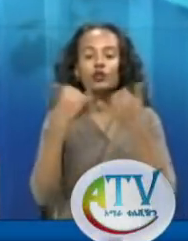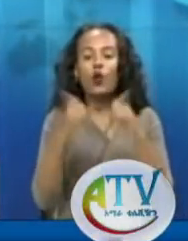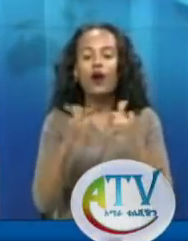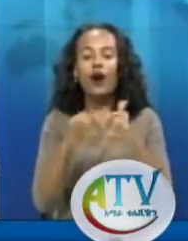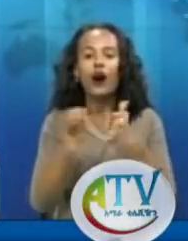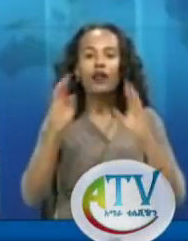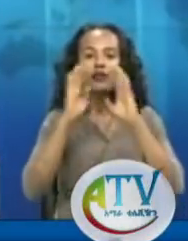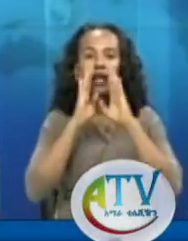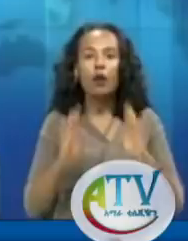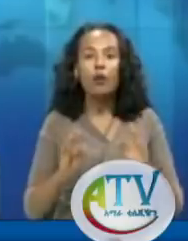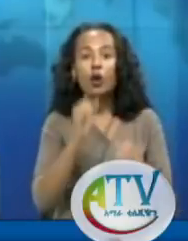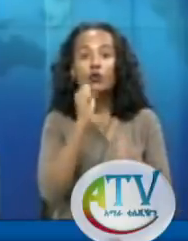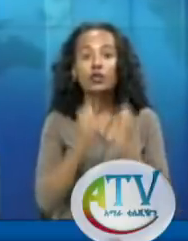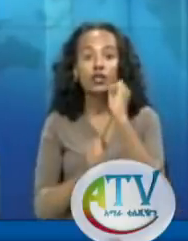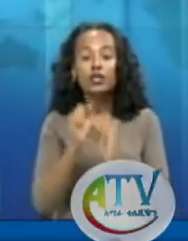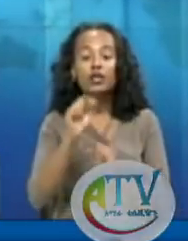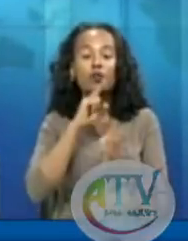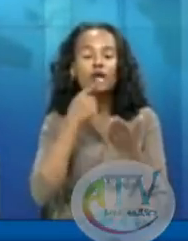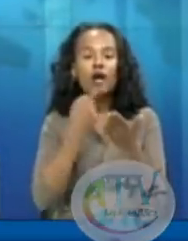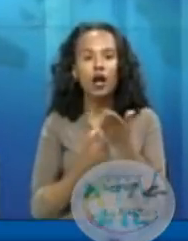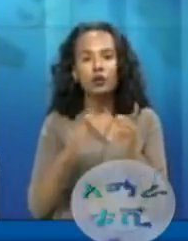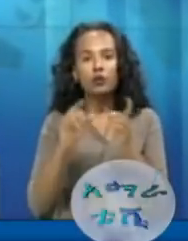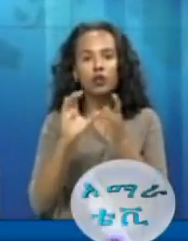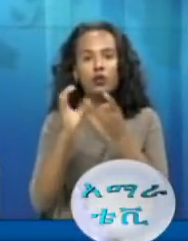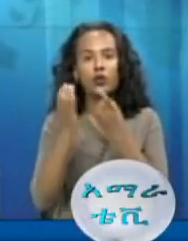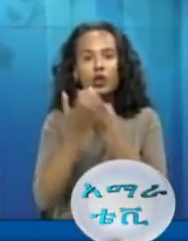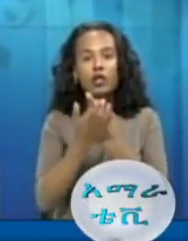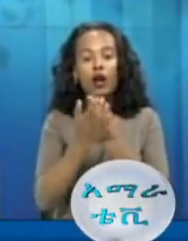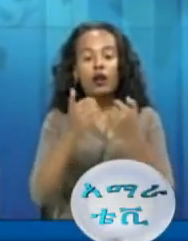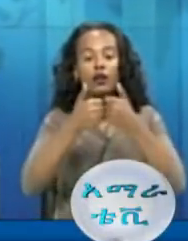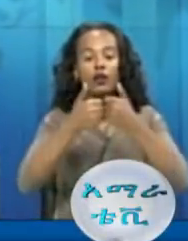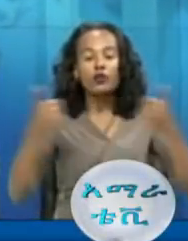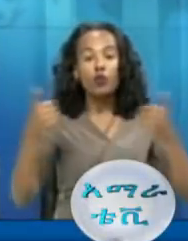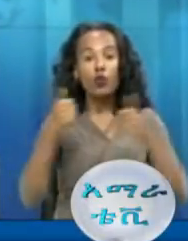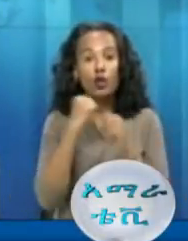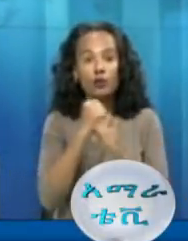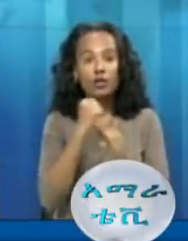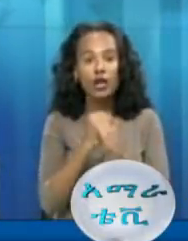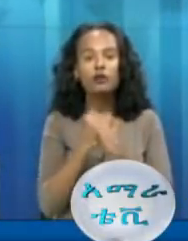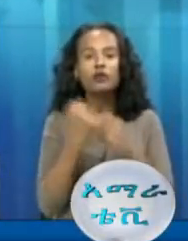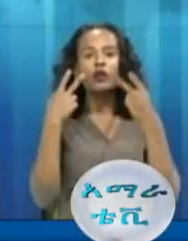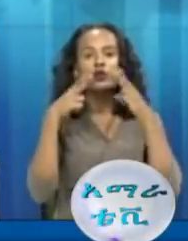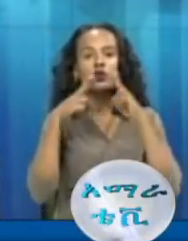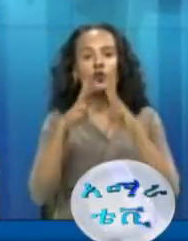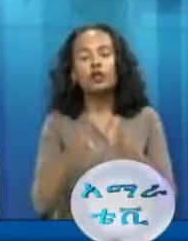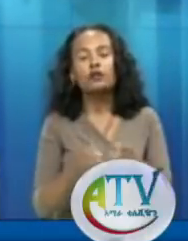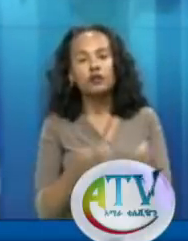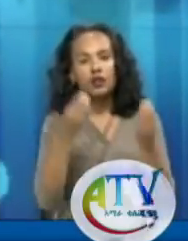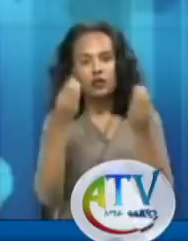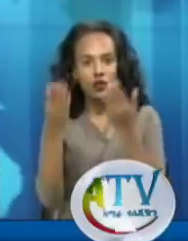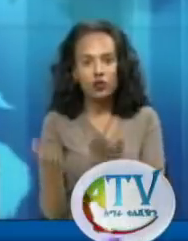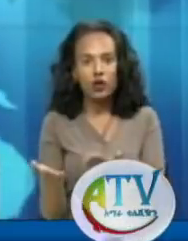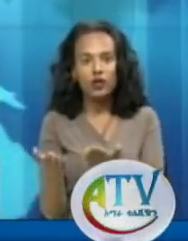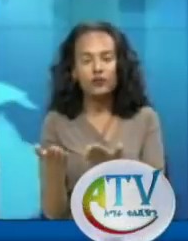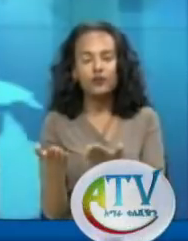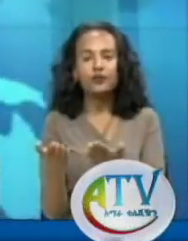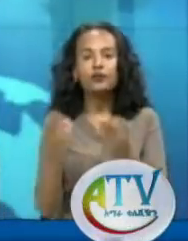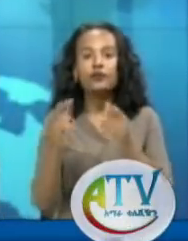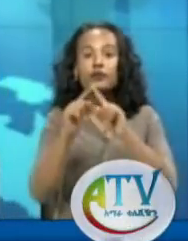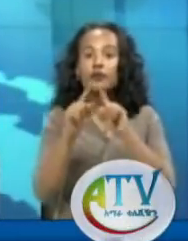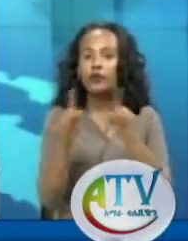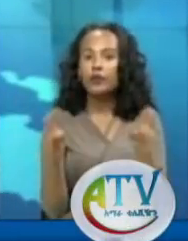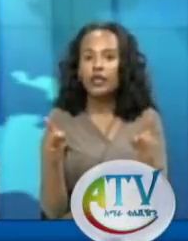ውድድር የሚረጋገጥበትን ሁኔታ ለይቶ ለመስራት ትኩረት ተሰጥቶታል።